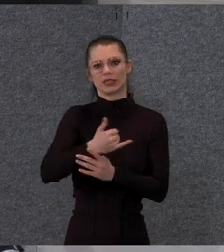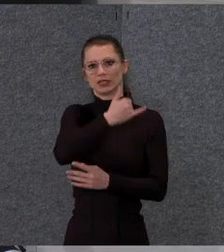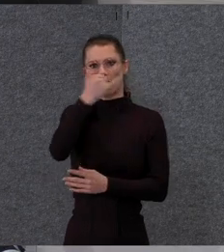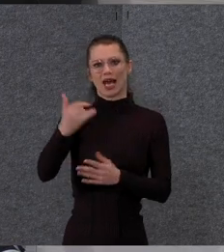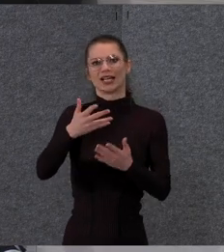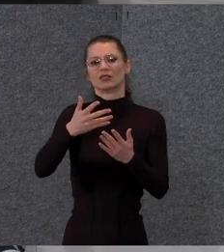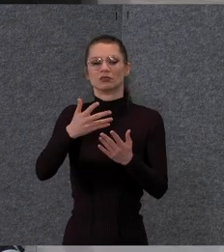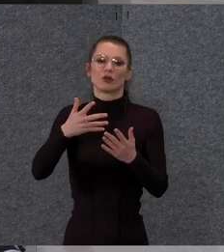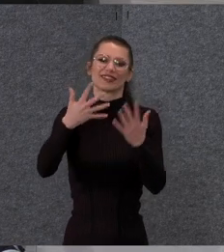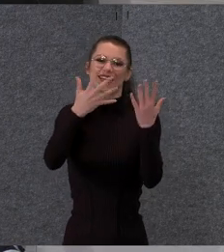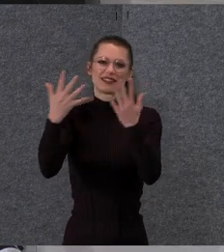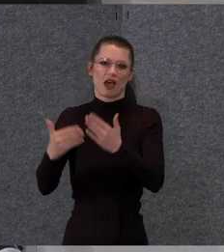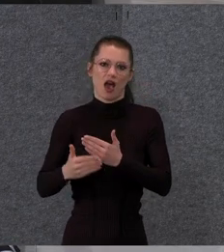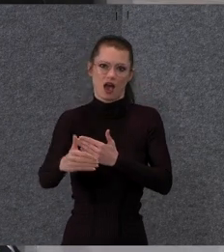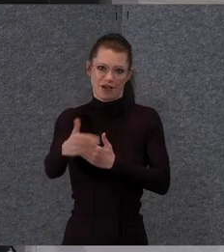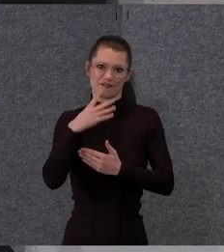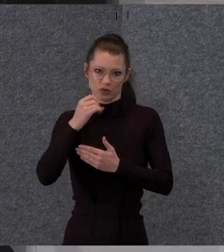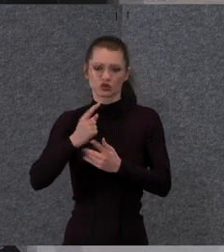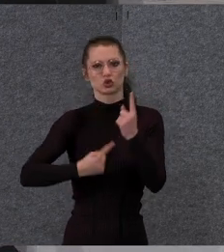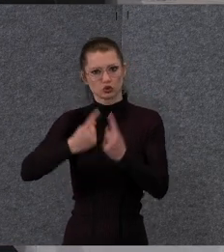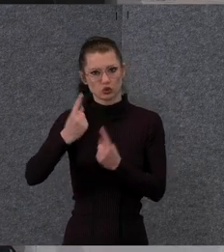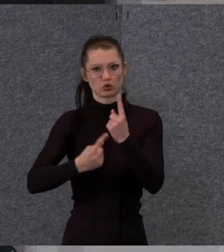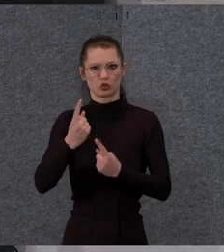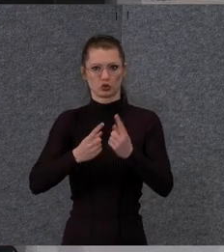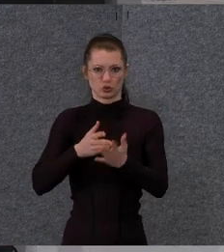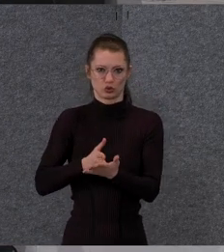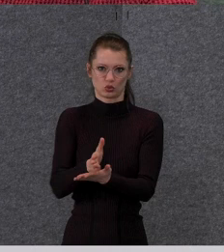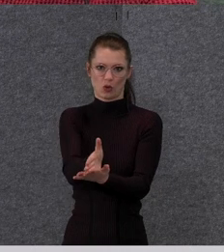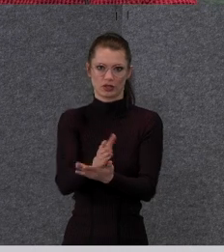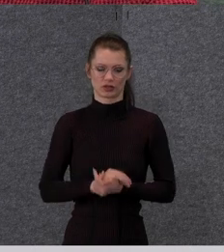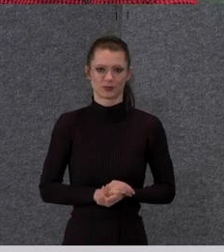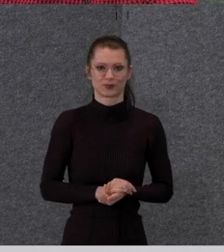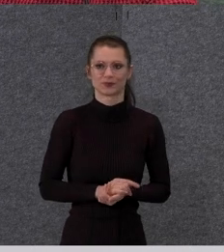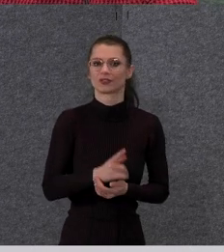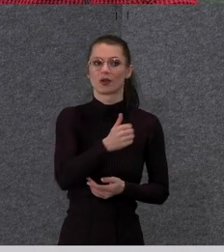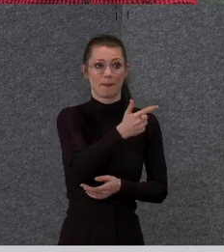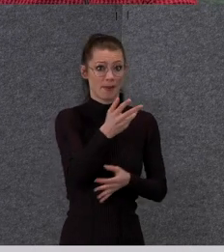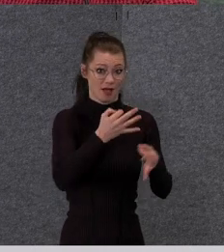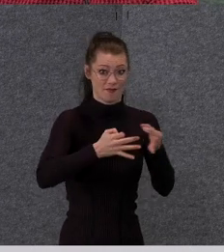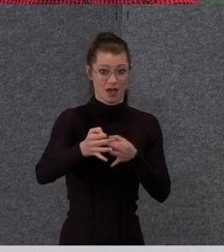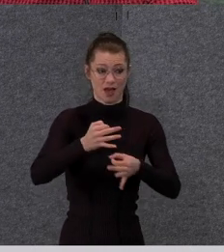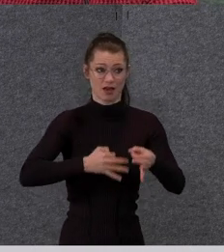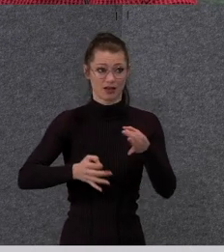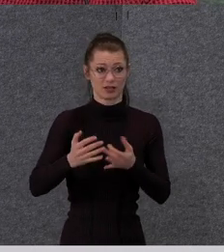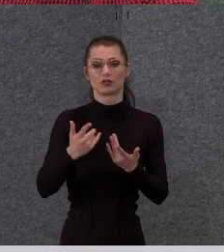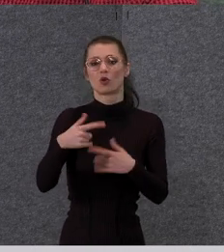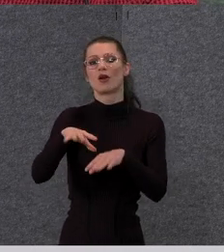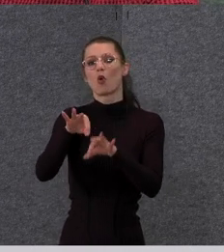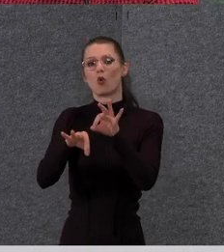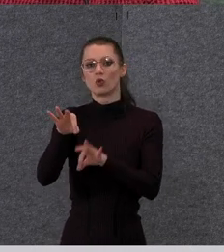Vielen Dank, Kai. Auch an dich liegen einige Fragen vor, die Firat jetzt vortragen wird. Ich sehe gerade, wir müssen noch